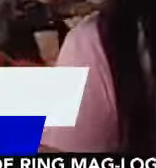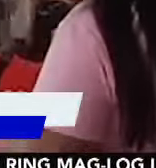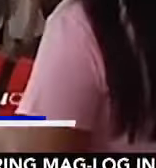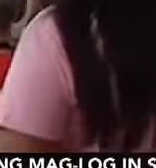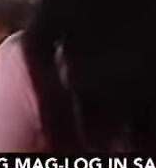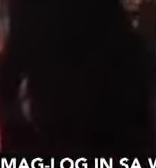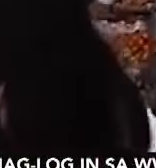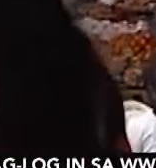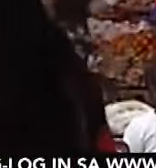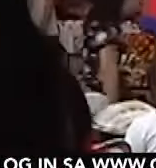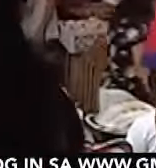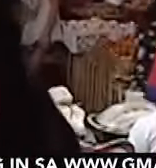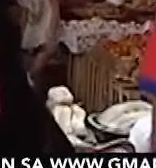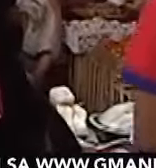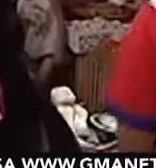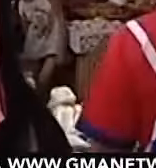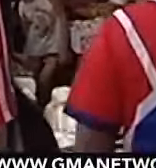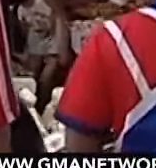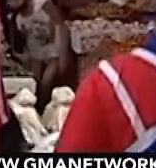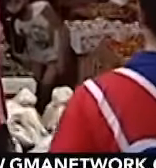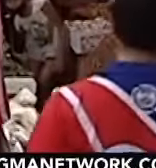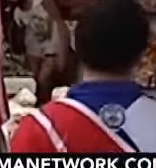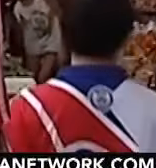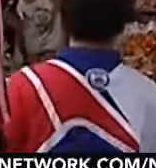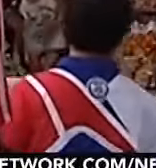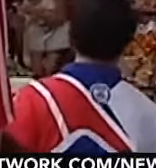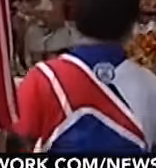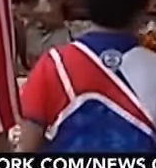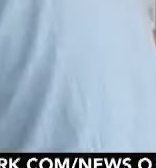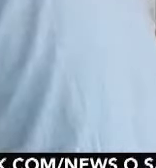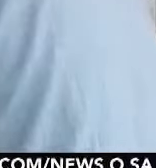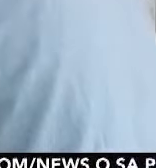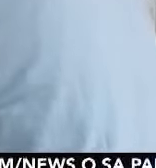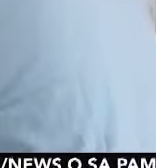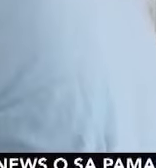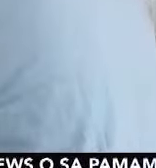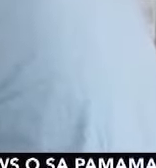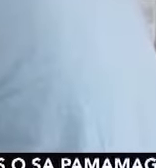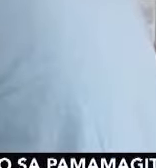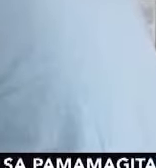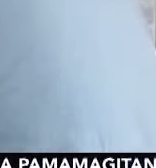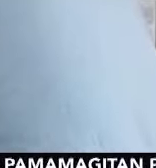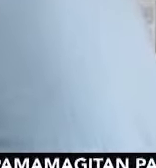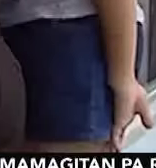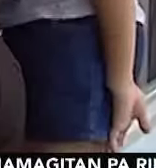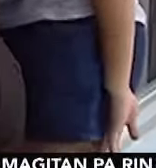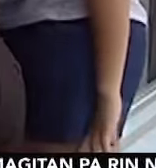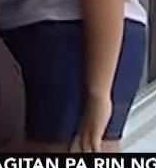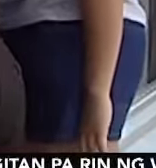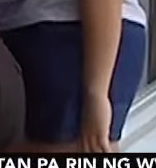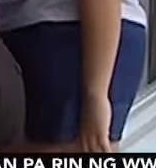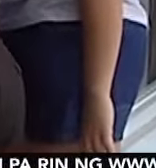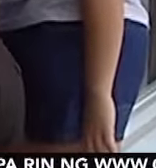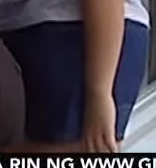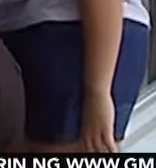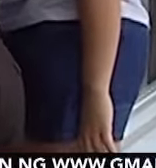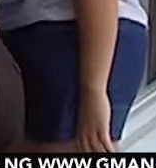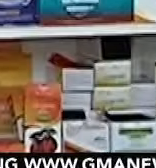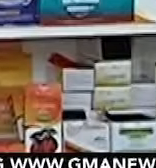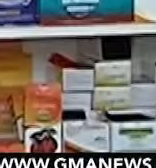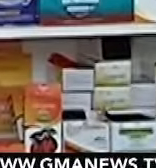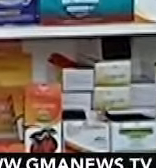Eh, maraming di, mayroon pa rin yung mga, lalo na ngayon, yung Omicron, di ba? Ayon sa ilang pharmacist, dumami ang bumibili ng